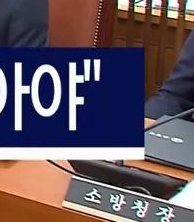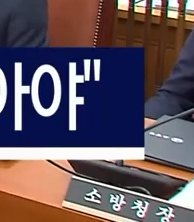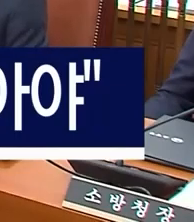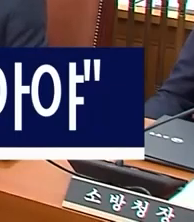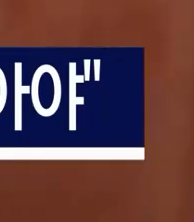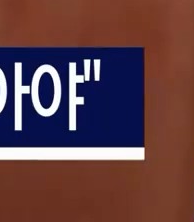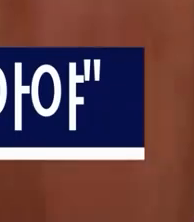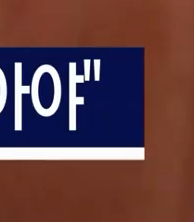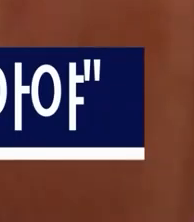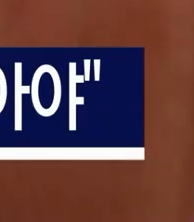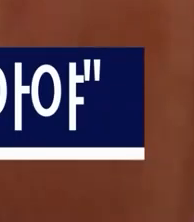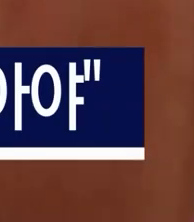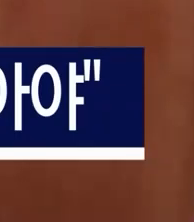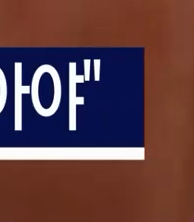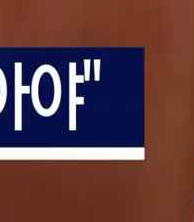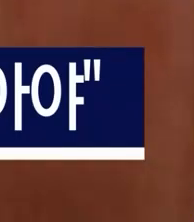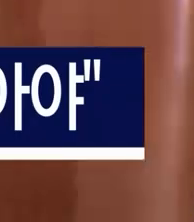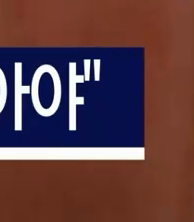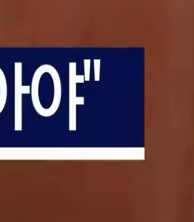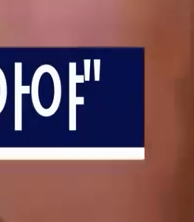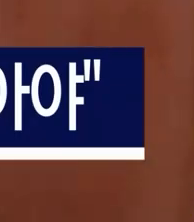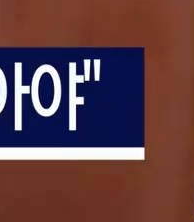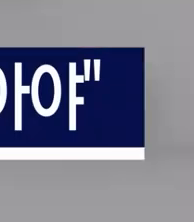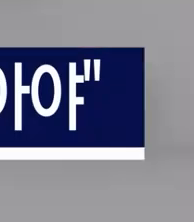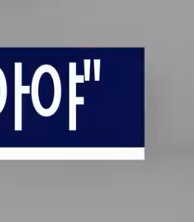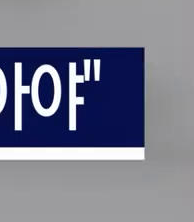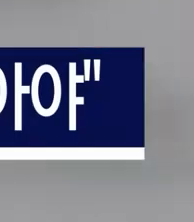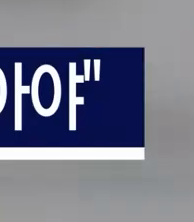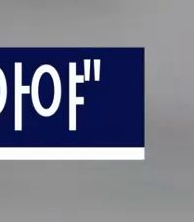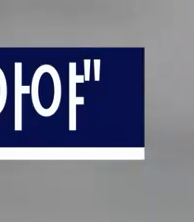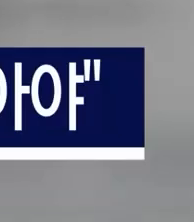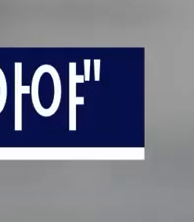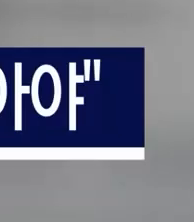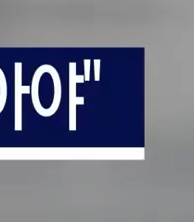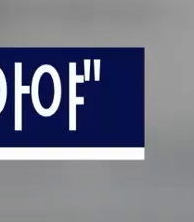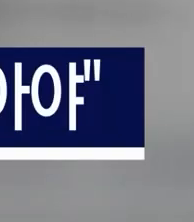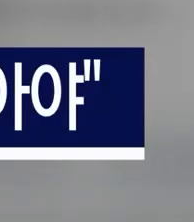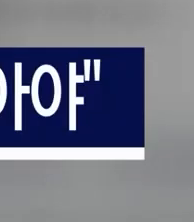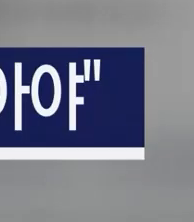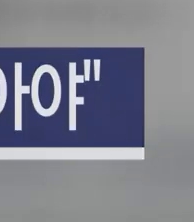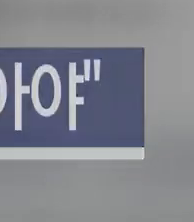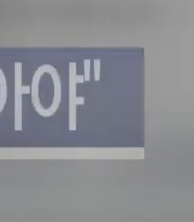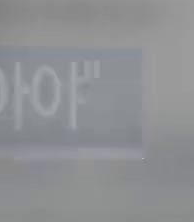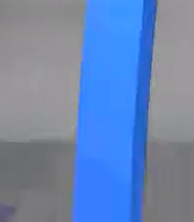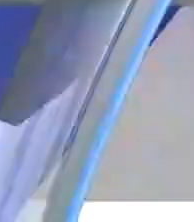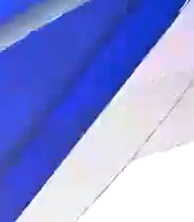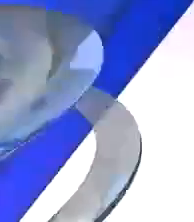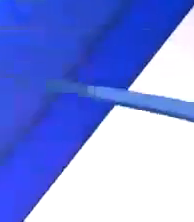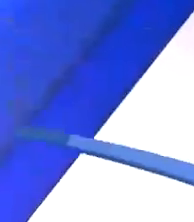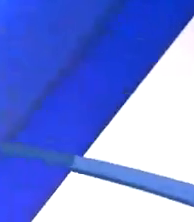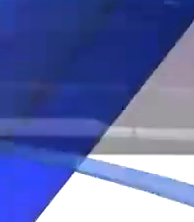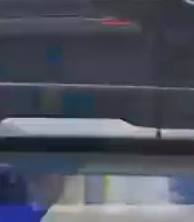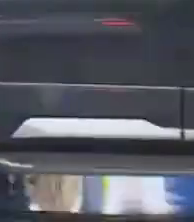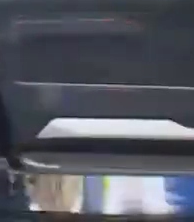개입설이 나왔고 한 소설가는 5.18을 무장반란이라고 규정해 논란을 일으켰습니다.